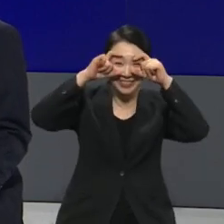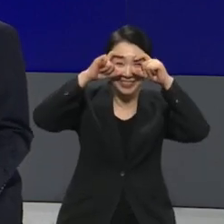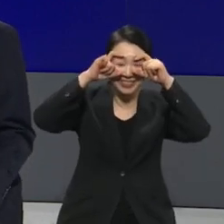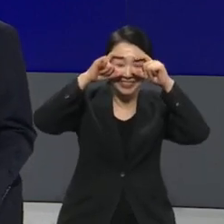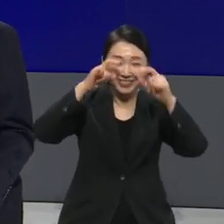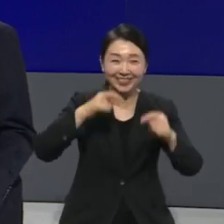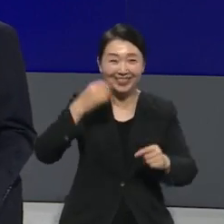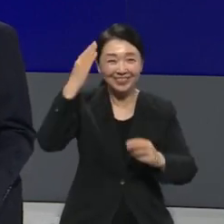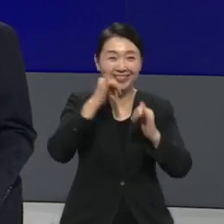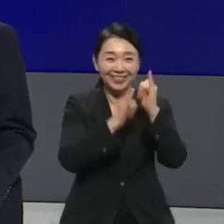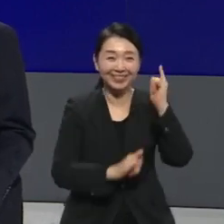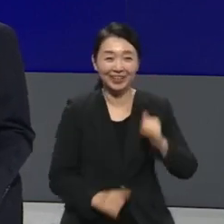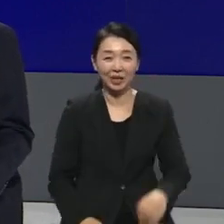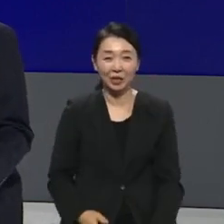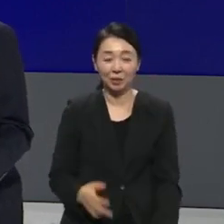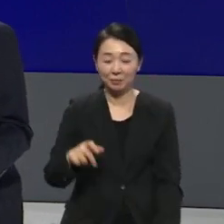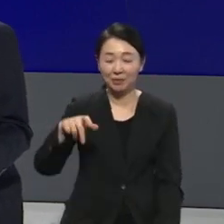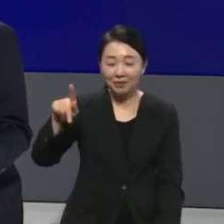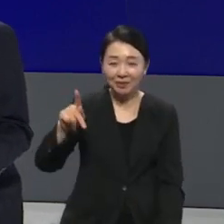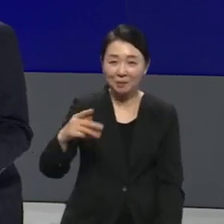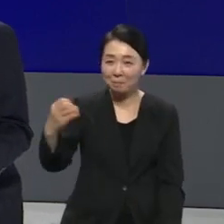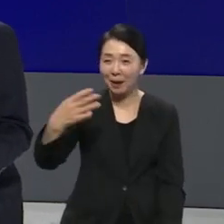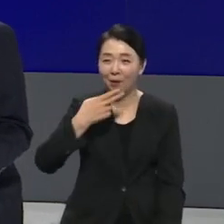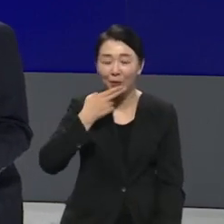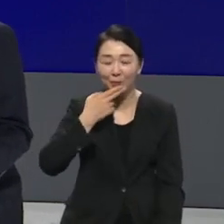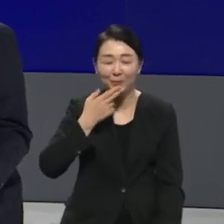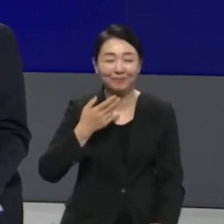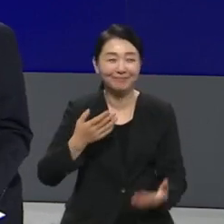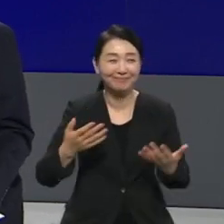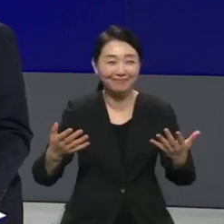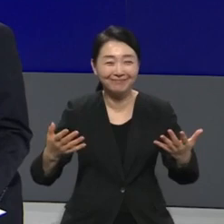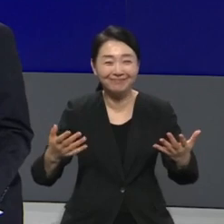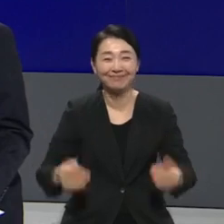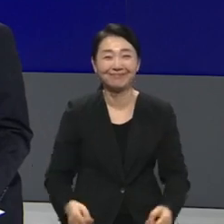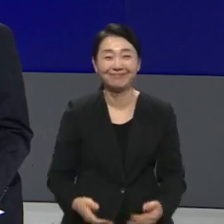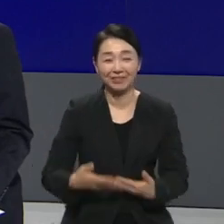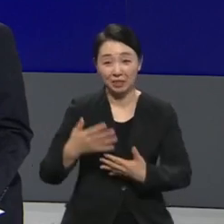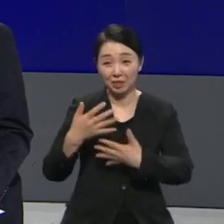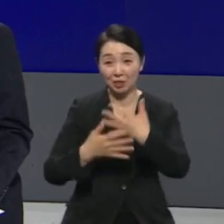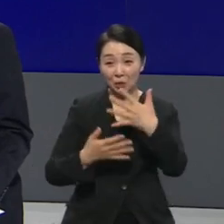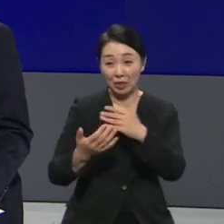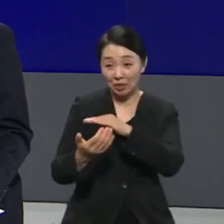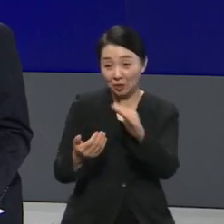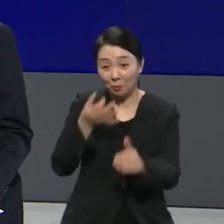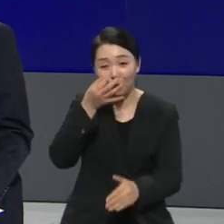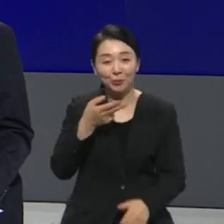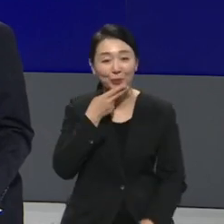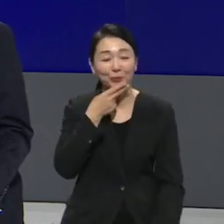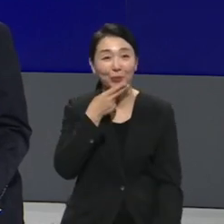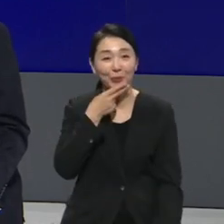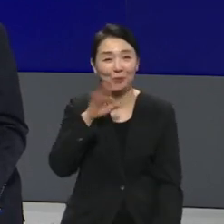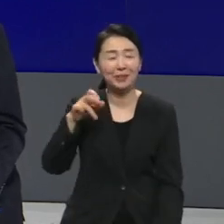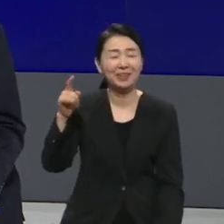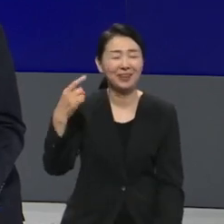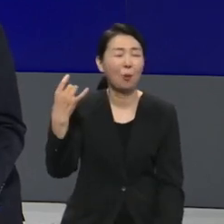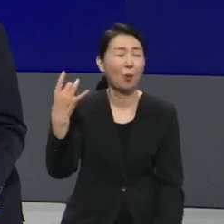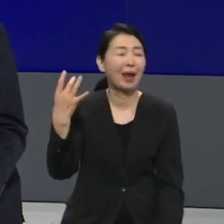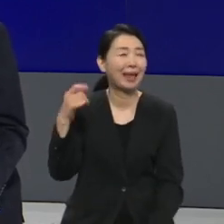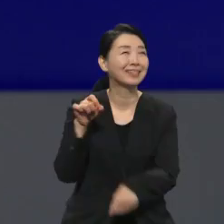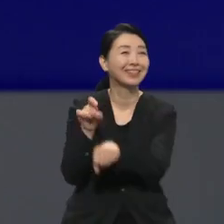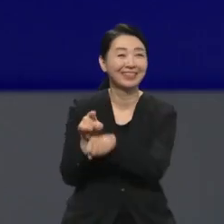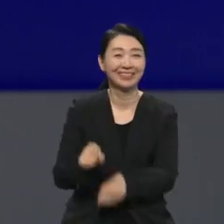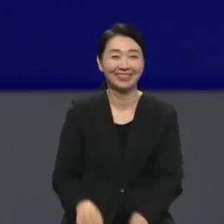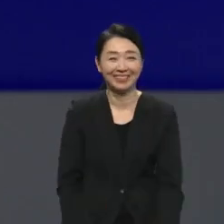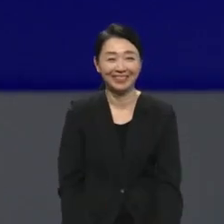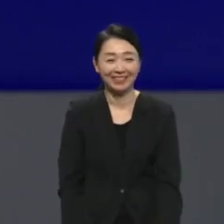네, 멋있습니다. 미리 PD님이 전혀 언지를 안 주셨는데 네. 이 영상을 직전까지 안 보여주시더라고요. 네. PD가 좀 원래 그래요. 네, 네, 네.